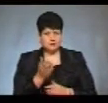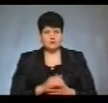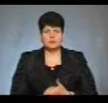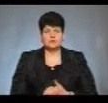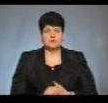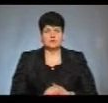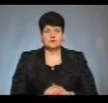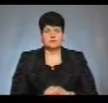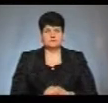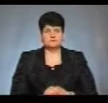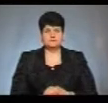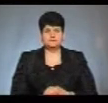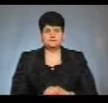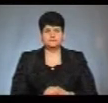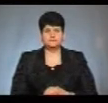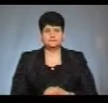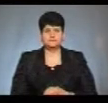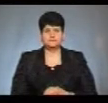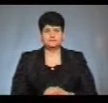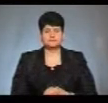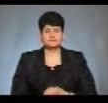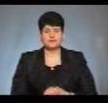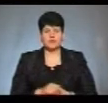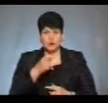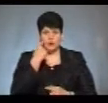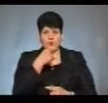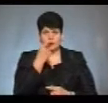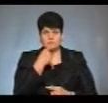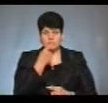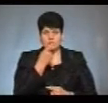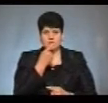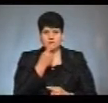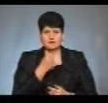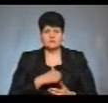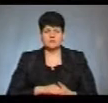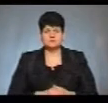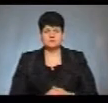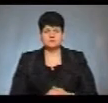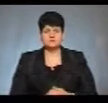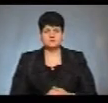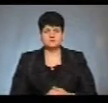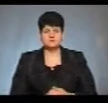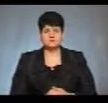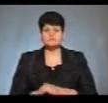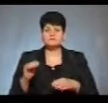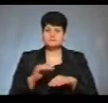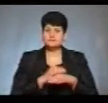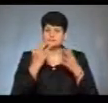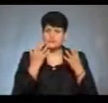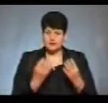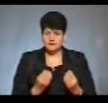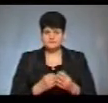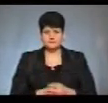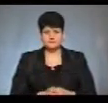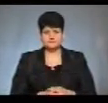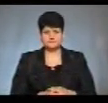можу, так? Так. Алло. Так, говоріть. То я, так? Так. Доброго дня.